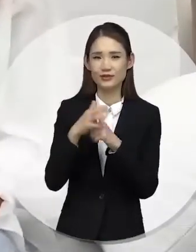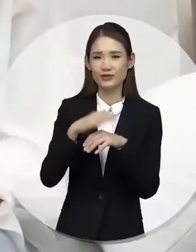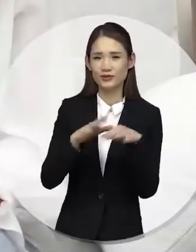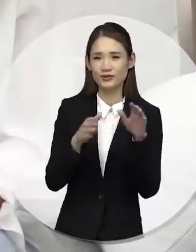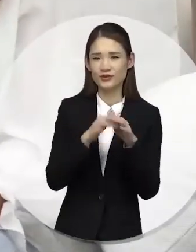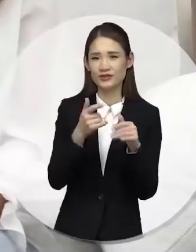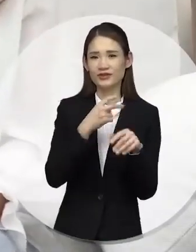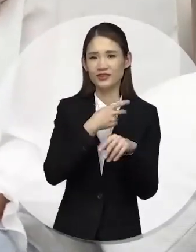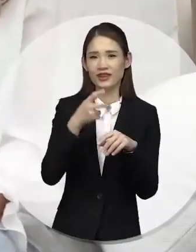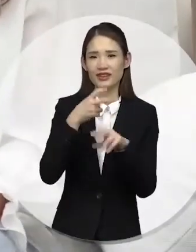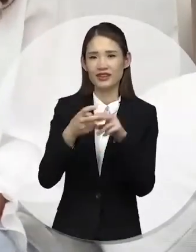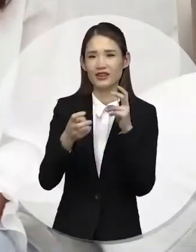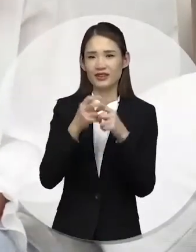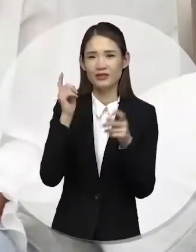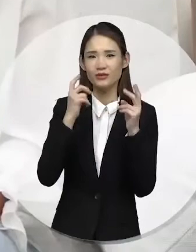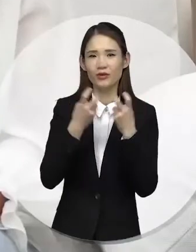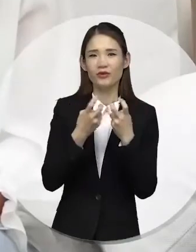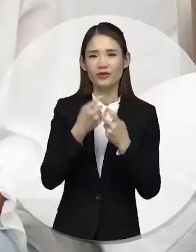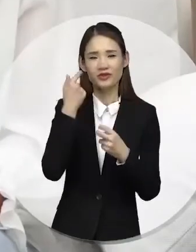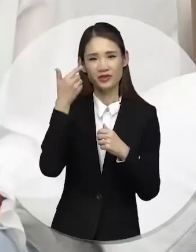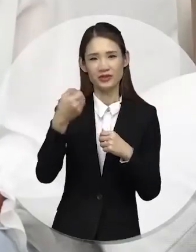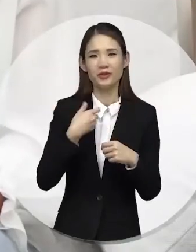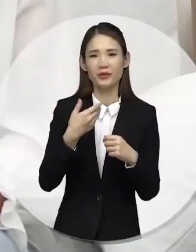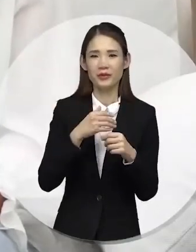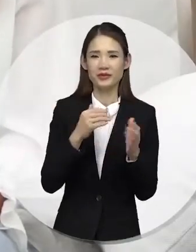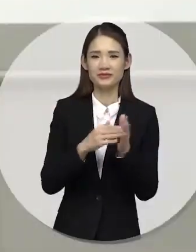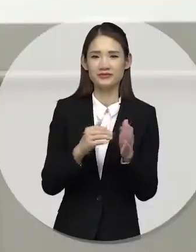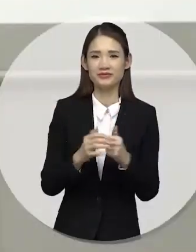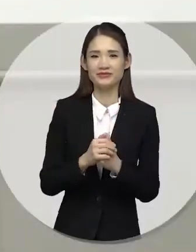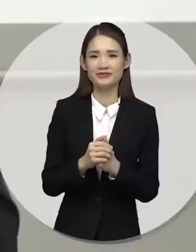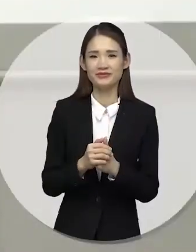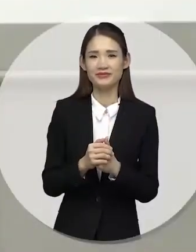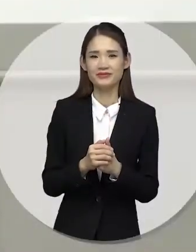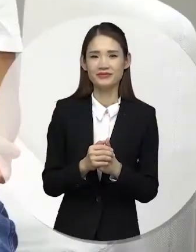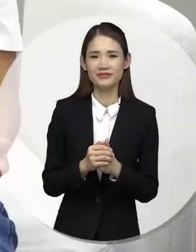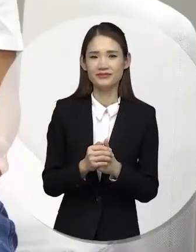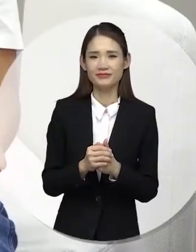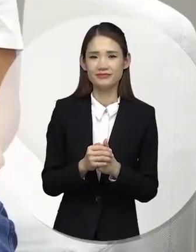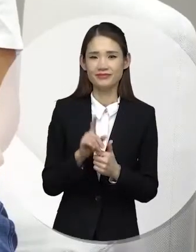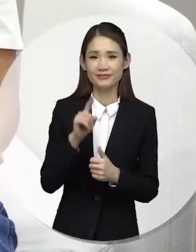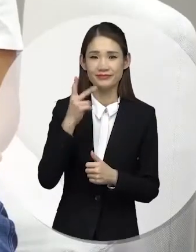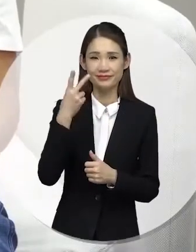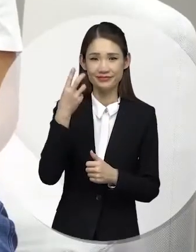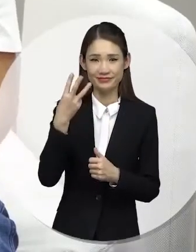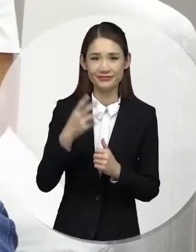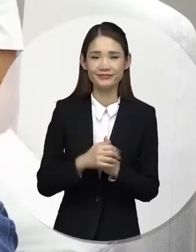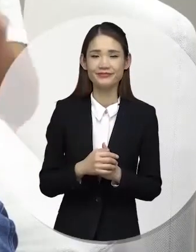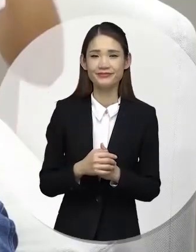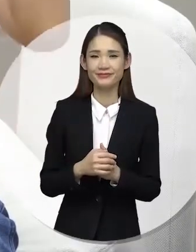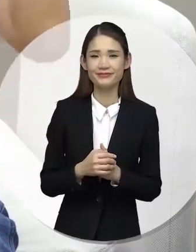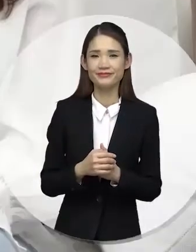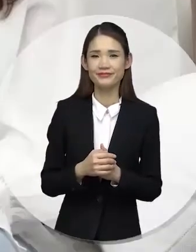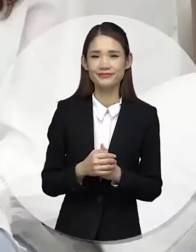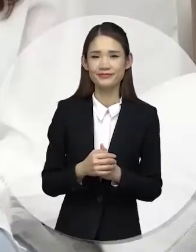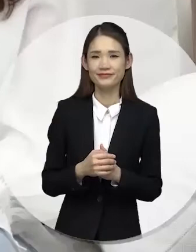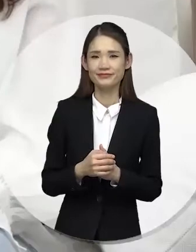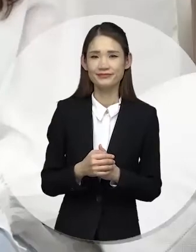어떻게 대기업 가겠어. 선생님의 선생님. 자, 그러면은 하나, 둘, 셋.